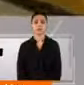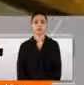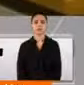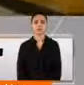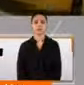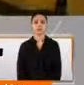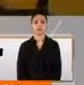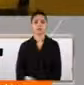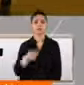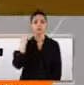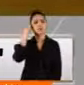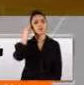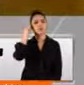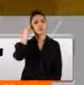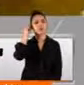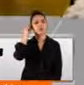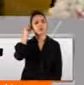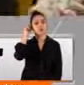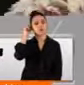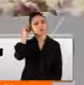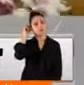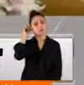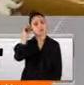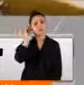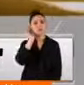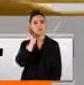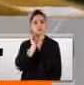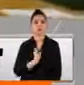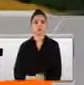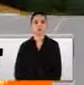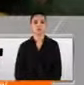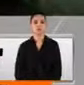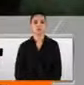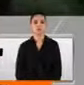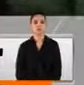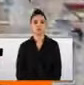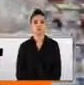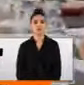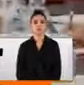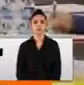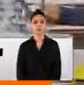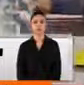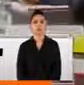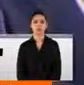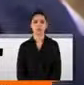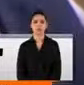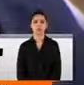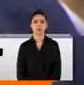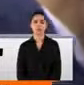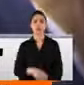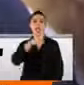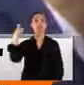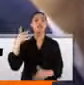kukla bu. Onu orada getirip FETÖ'cüler oraya oturttu ve oradan gitmiyor. Çünkü FETÖ'cüler onlar ne diyorsa onu yapıyor.